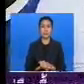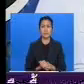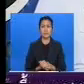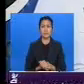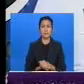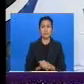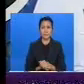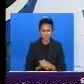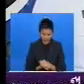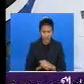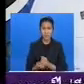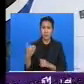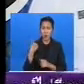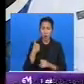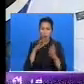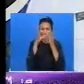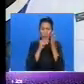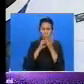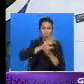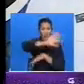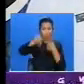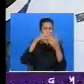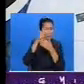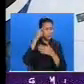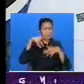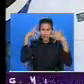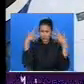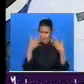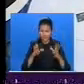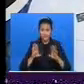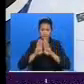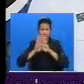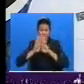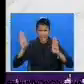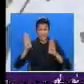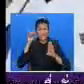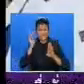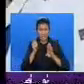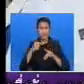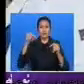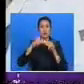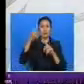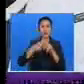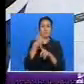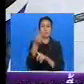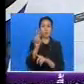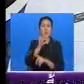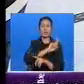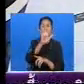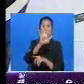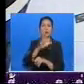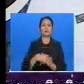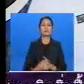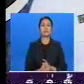เราจะฝึกอบรมทั้งหมดเนี่ยนะครับพร้อมให้เสร็จนะครับในการเปิดให้ทดสอบการบริการในวันที่5ธันวาคมครับ